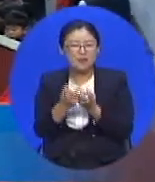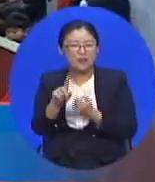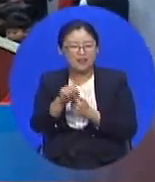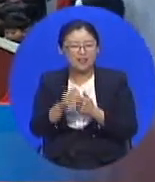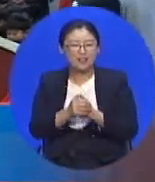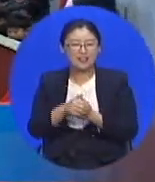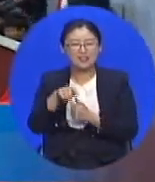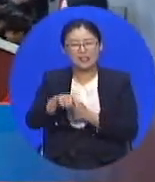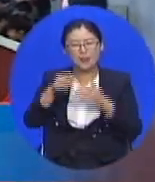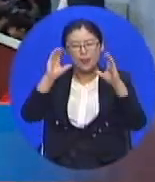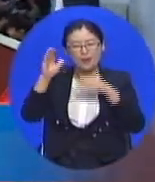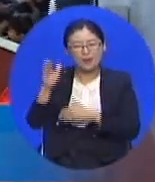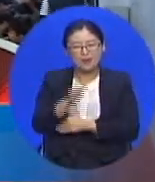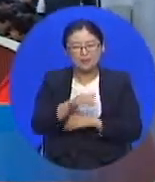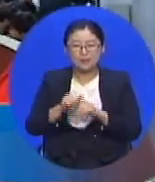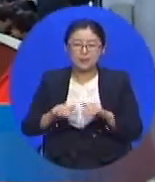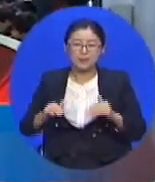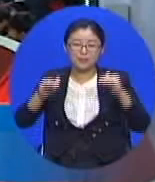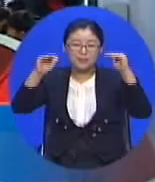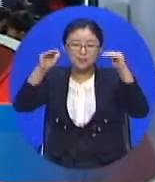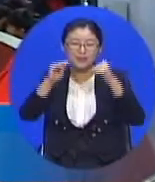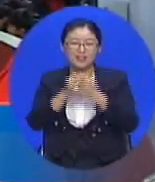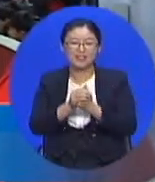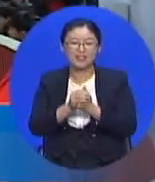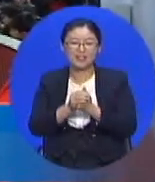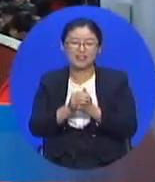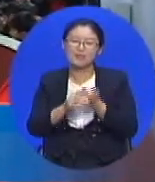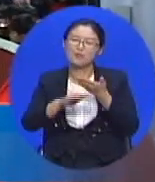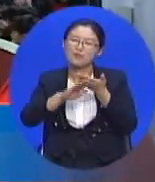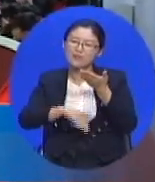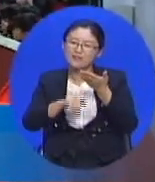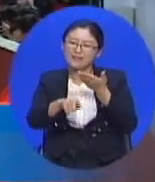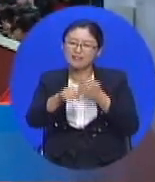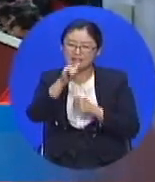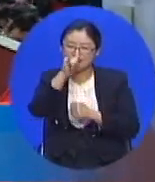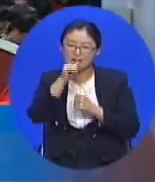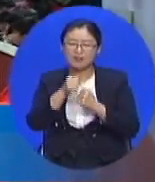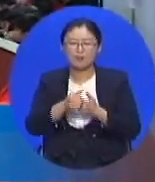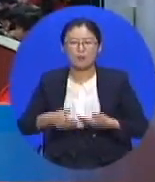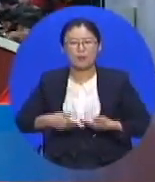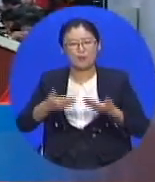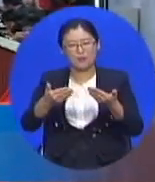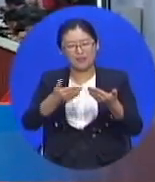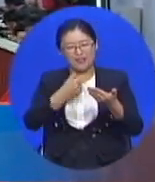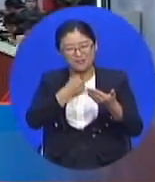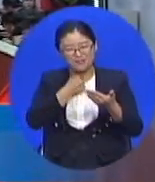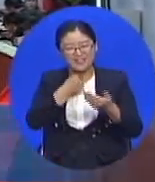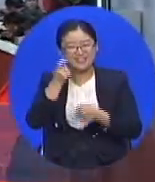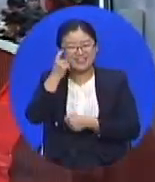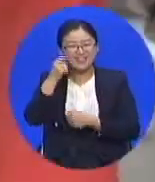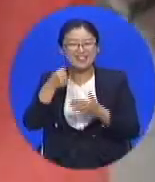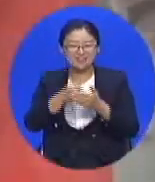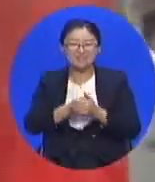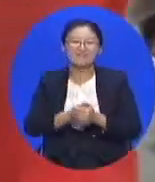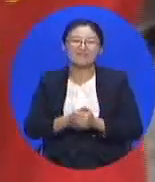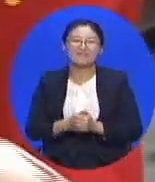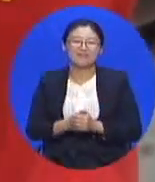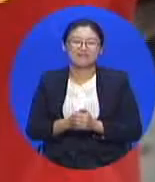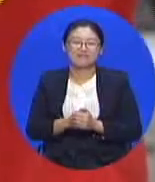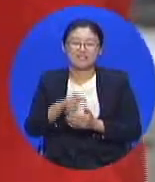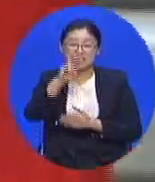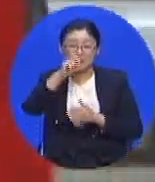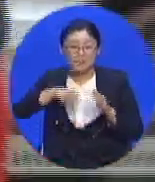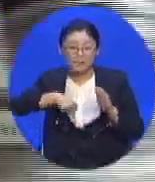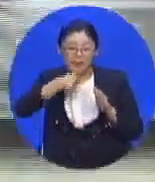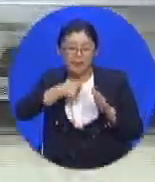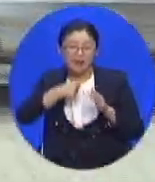제가 어릴 때부터 같이 자라고 같이 뒹구던 후배들이 있기 때문에 여기에서 봉사를 하면 올 한 해를 마무리 지으려고 생각합니다. 점심 식사 한